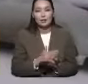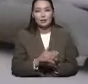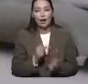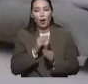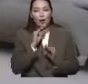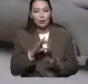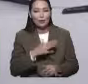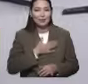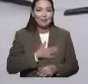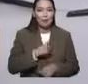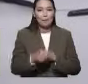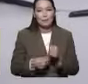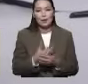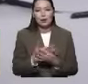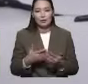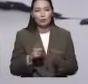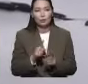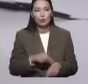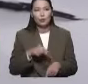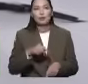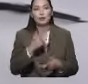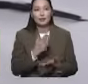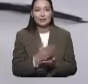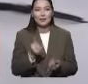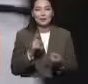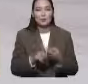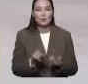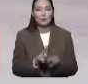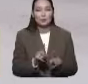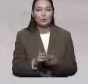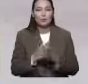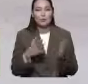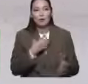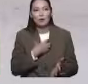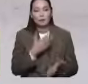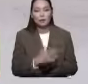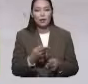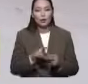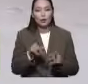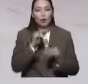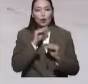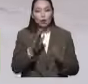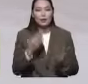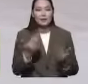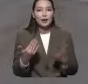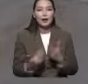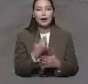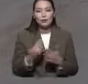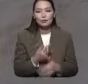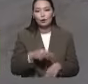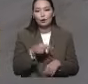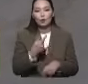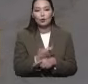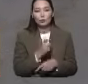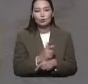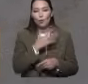ләззаттың материалдыққа қарағанда сезілуі мен есте қалуы әлдеқайда ұзақ. Әр бұл рухани шаттануды қайта-қайта сезіну эффектісі